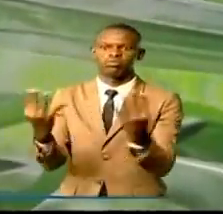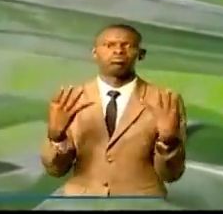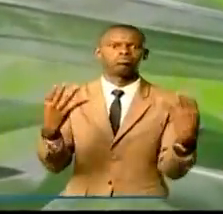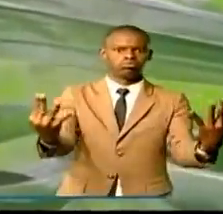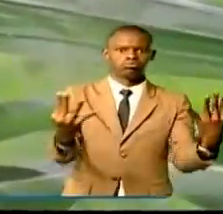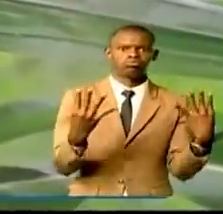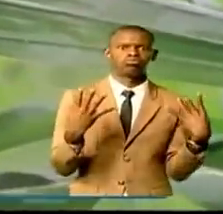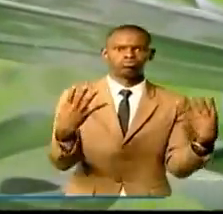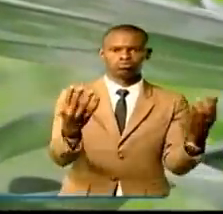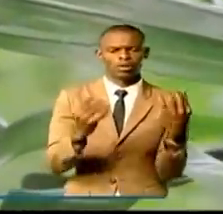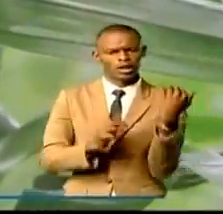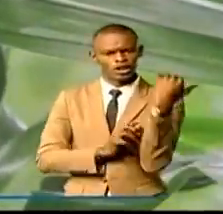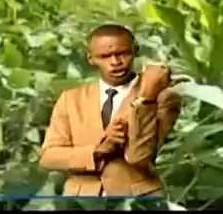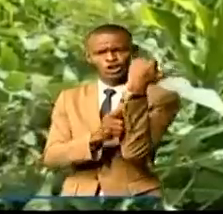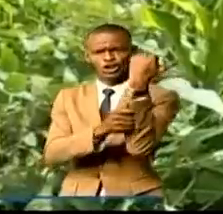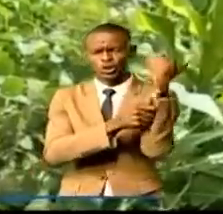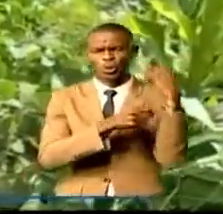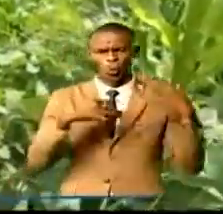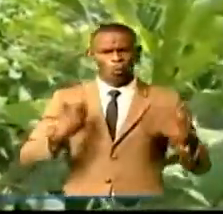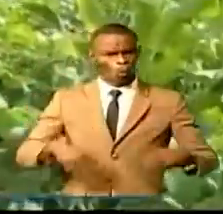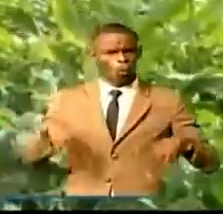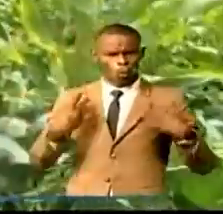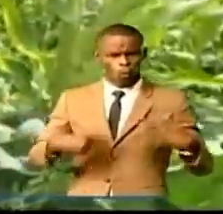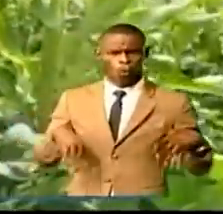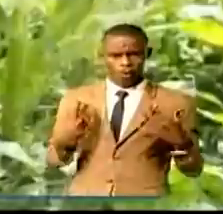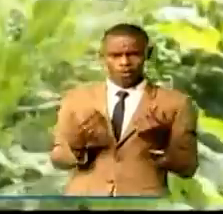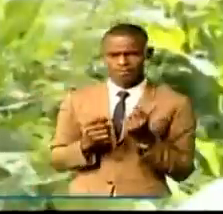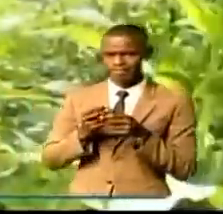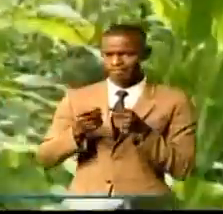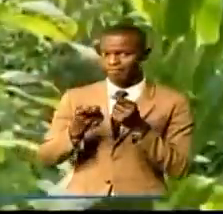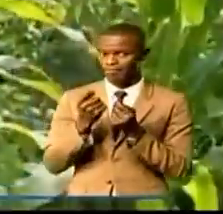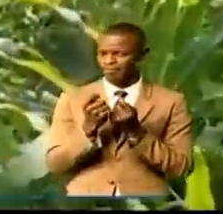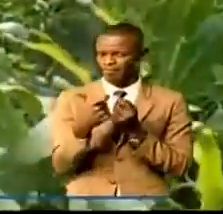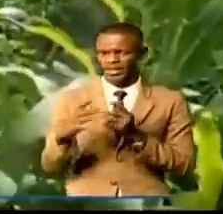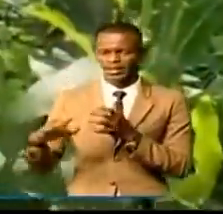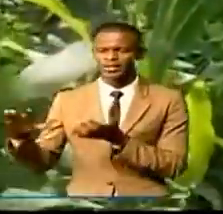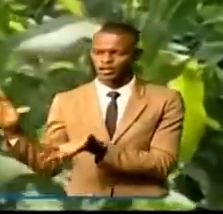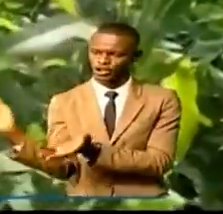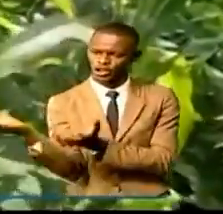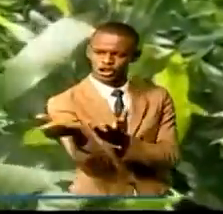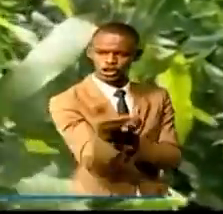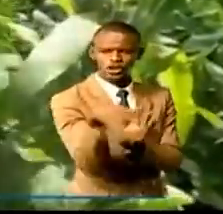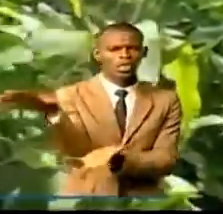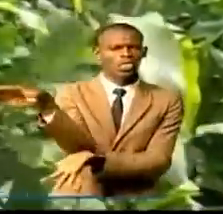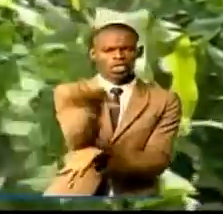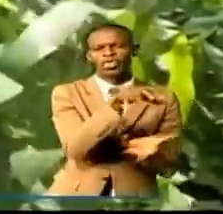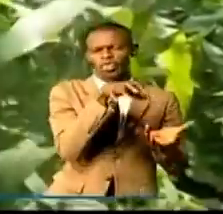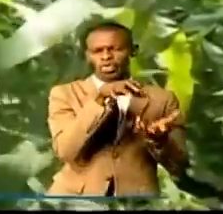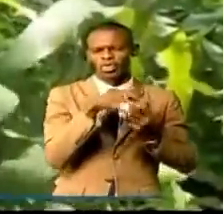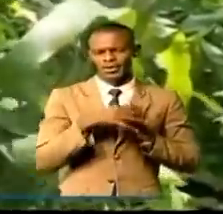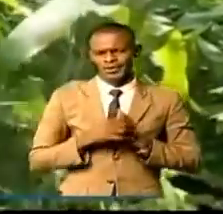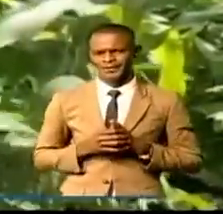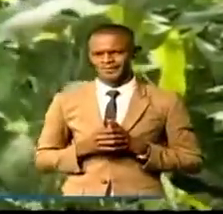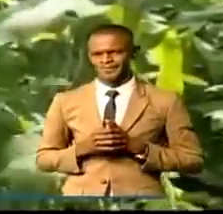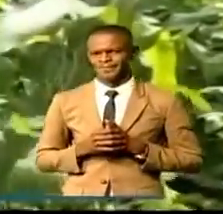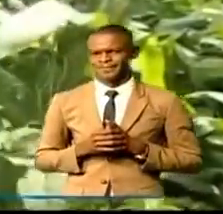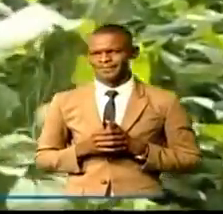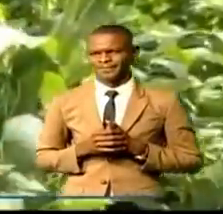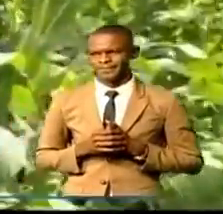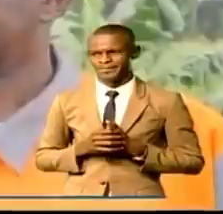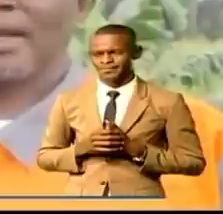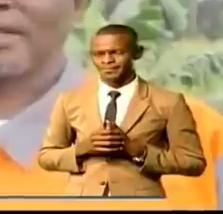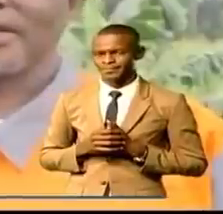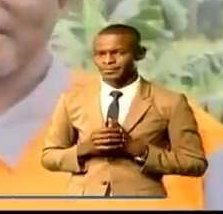de l'association Initiative pour l'élevage et l'agriculture, Djuma Muliata Banyanga. Interrogé dans son champ de maïs,